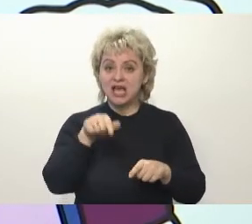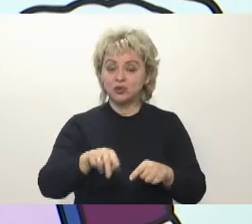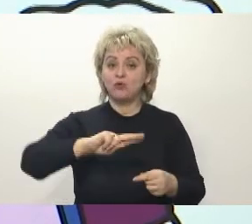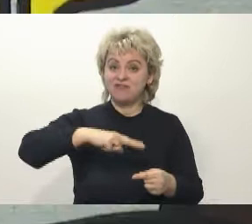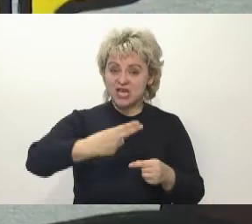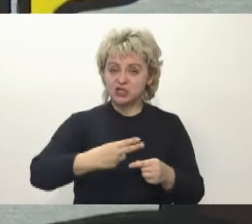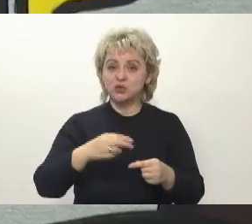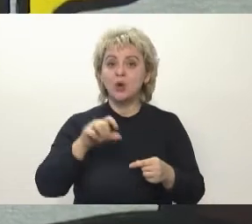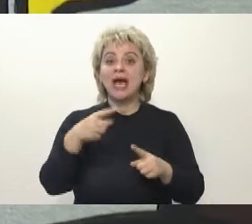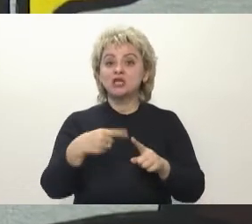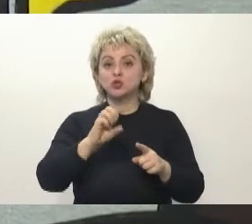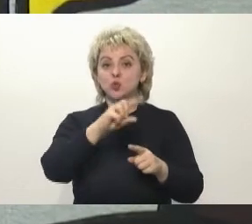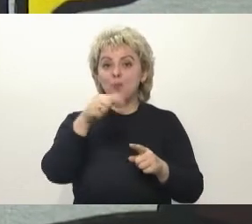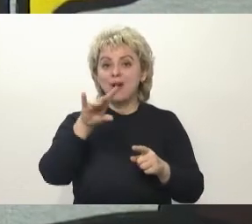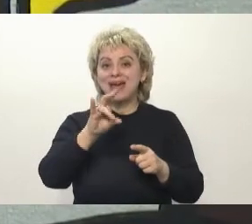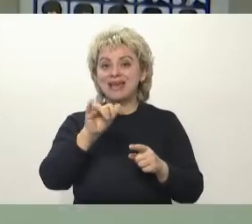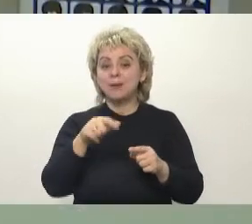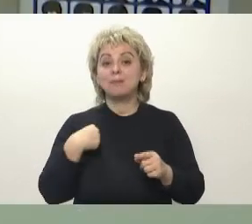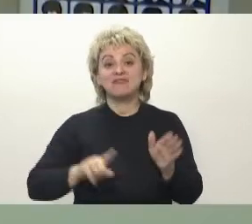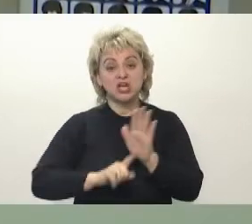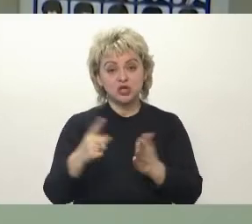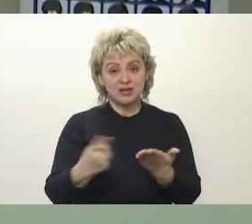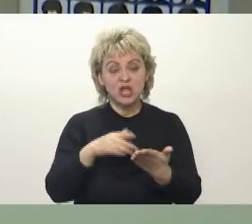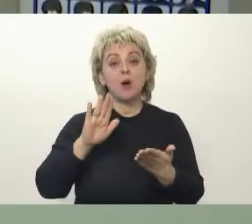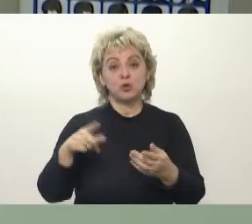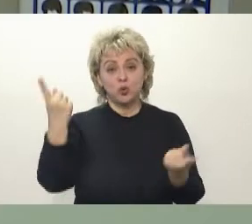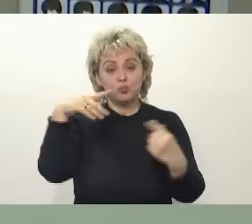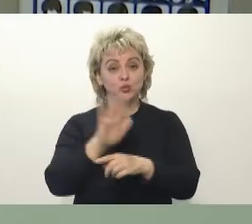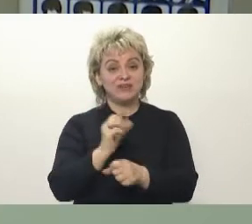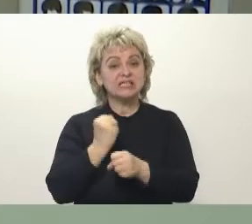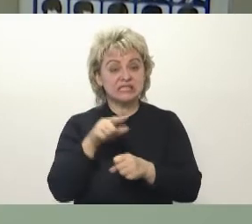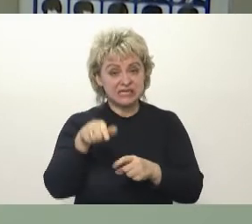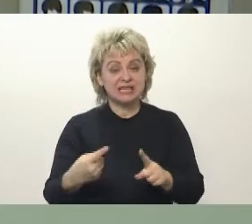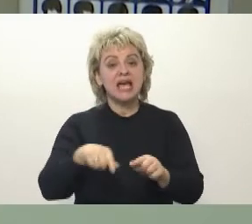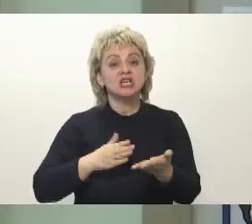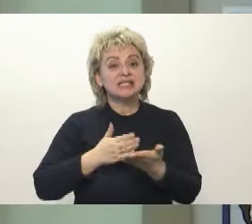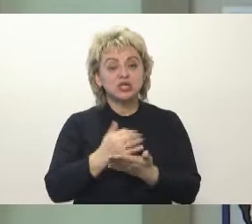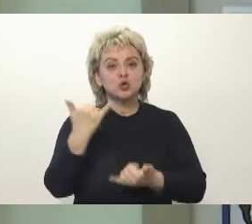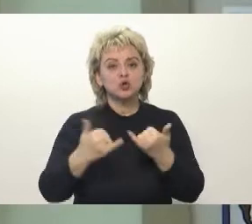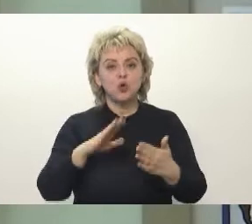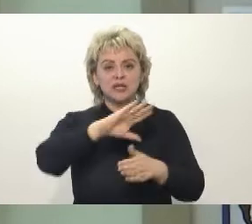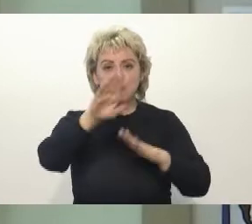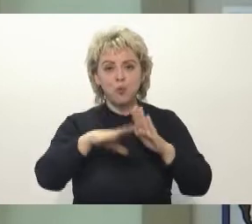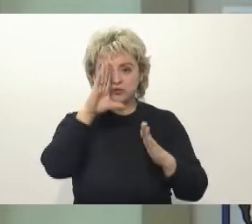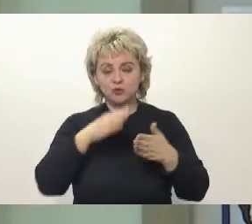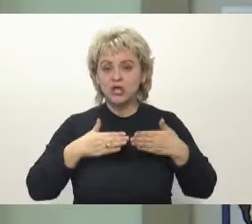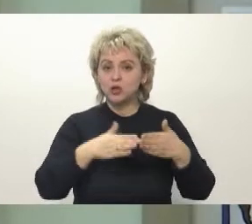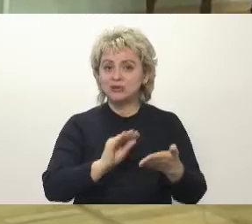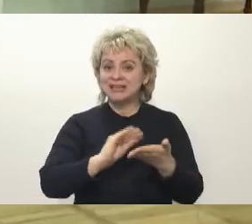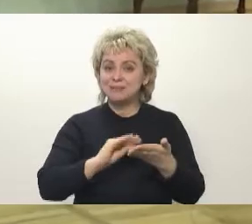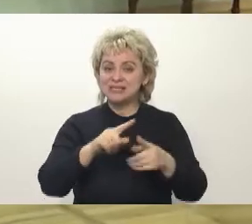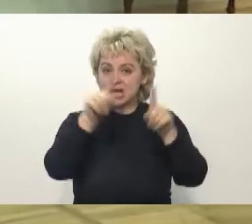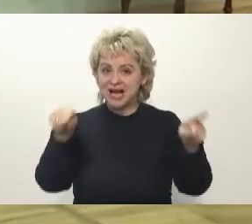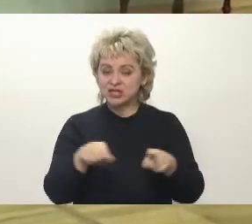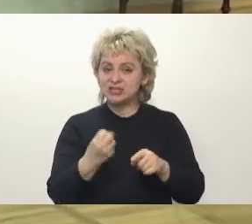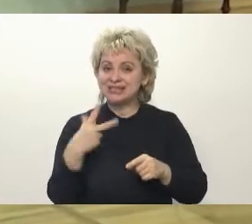версию «Yellow Submarine 2» сначала в комиксе, а потом в мультфильме можно будет сделать. В стиле мультфильма «Желтая подводная лодка» написаны 13 картин.